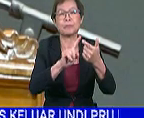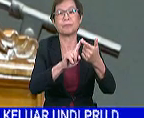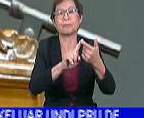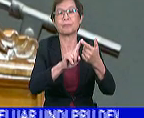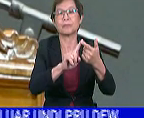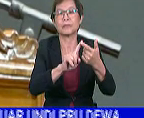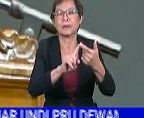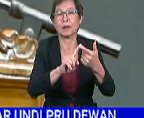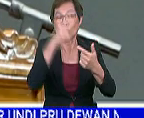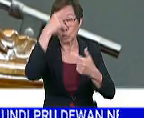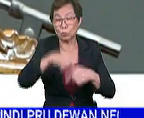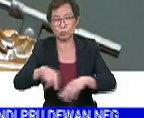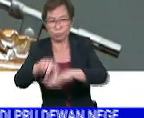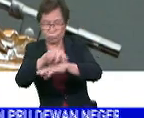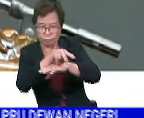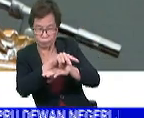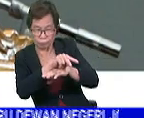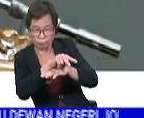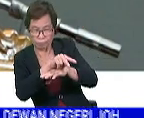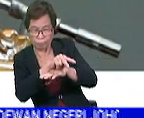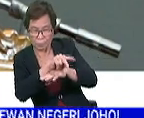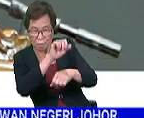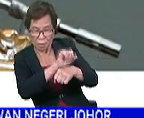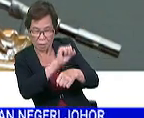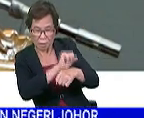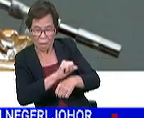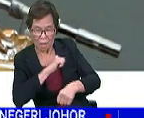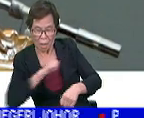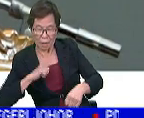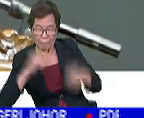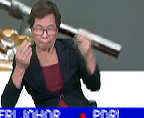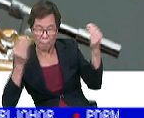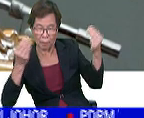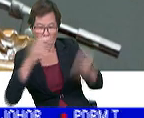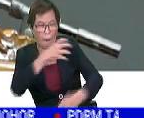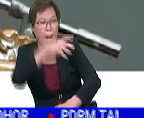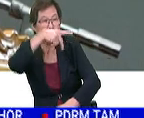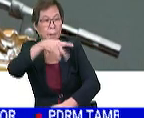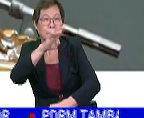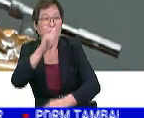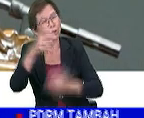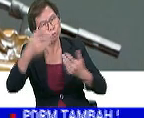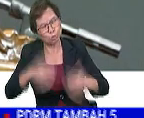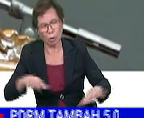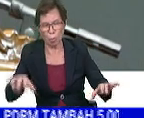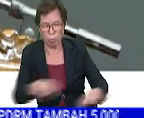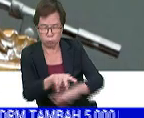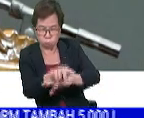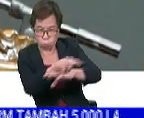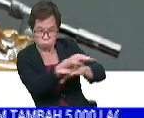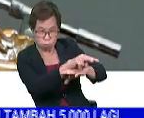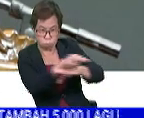KPI bagi memantau gerak kerja Ahli Majlis pihakkuasa tempatan telah dilaksanakan